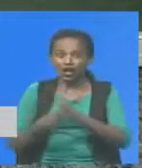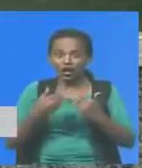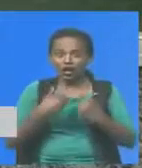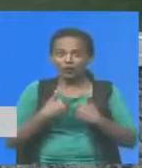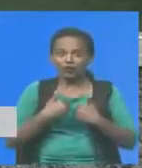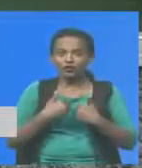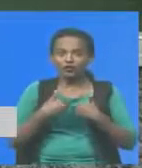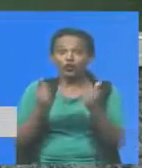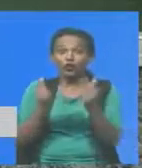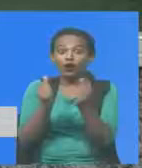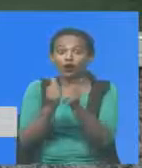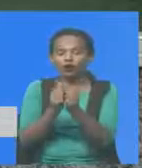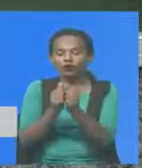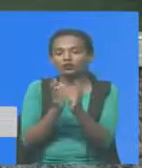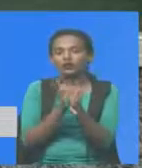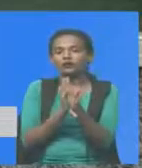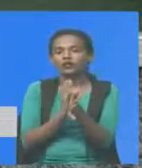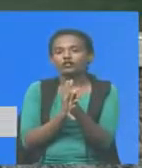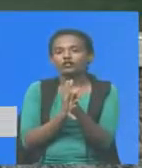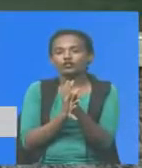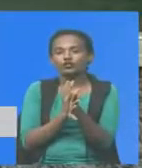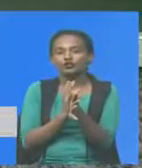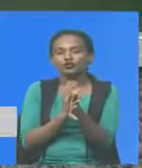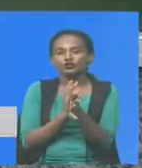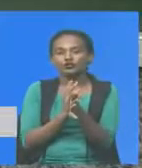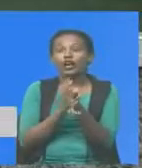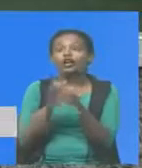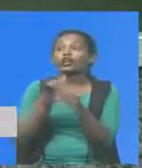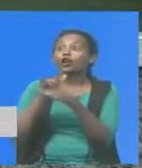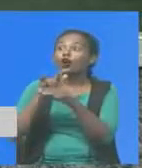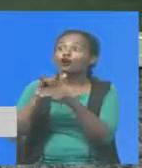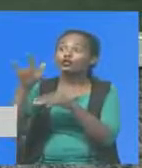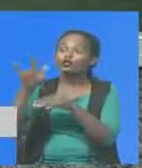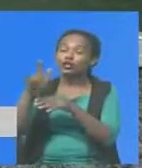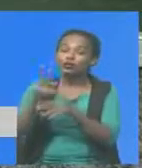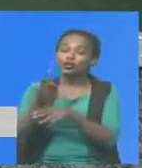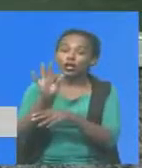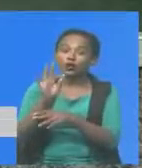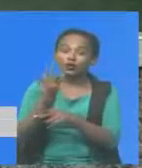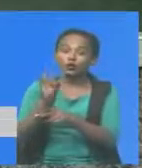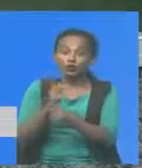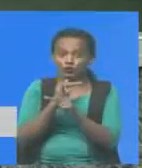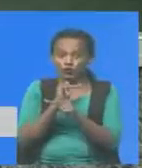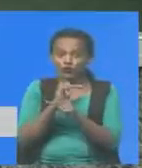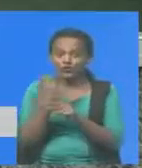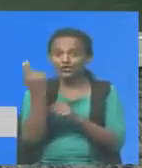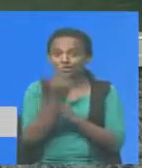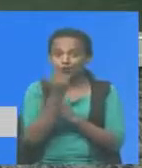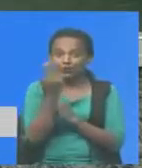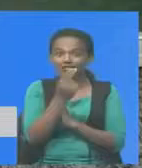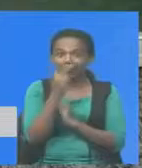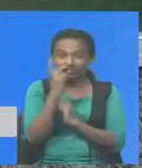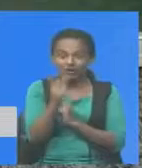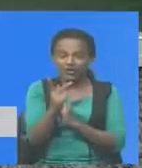ተርታ ተሰልፋለች። ከውጭ ከሚገኙ ብድሮች ተጠቃሚነት እንመለከት